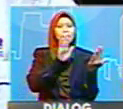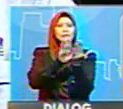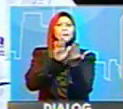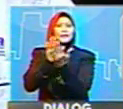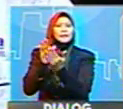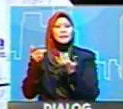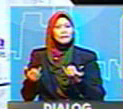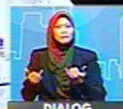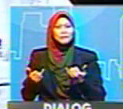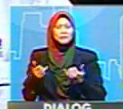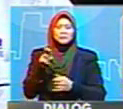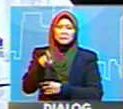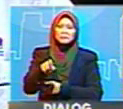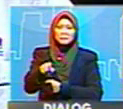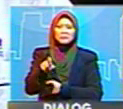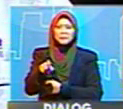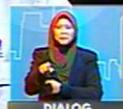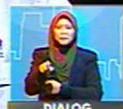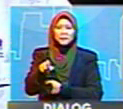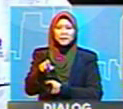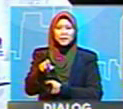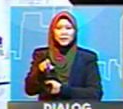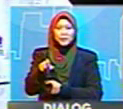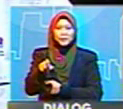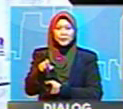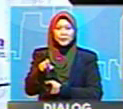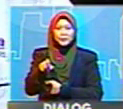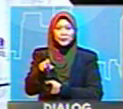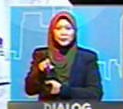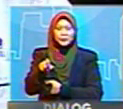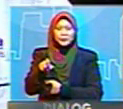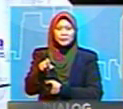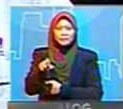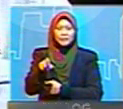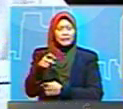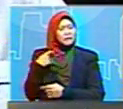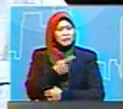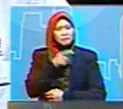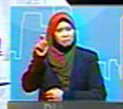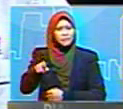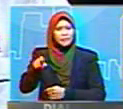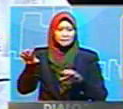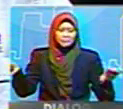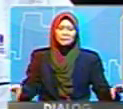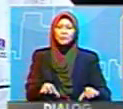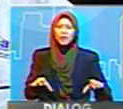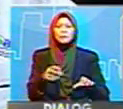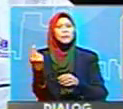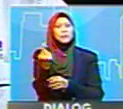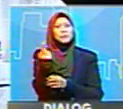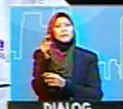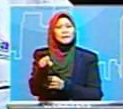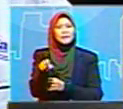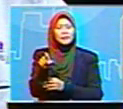kita lihat memerlukan sesuatu yang er drastik untuk kita lakukan ya dan di